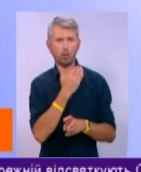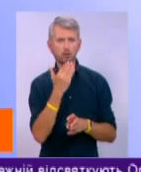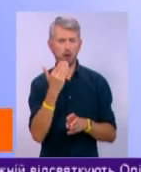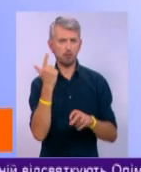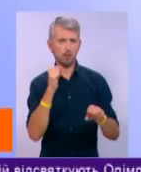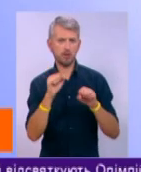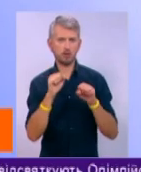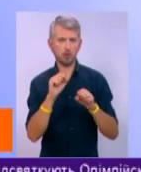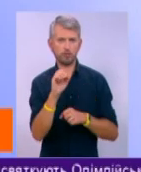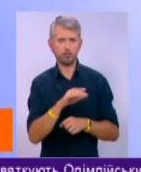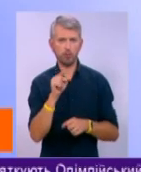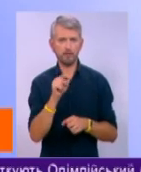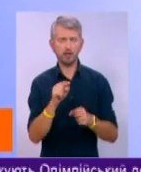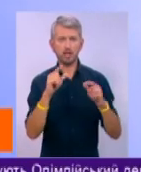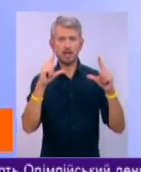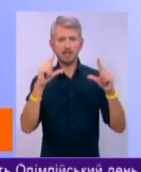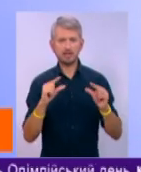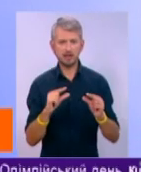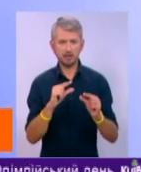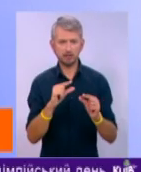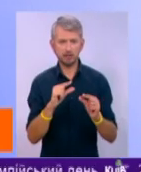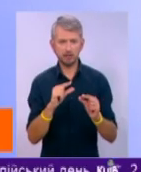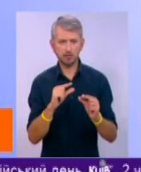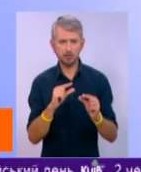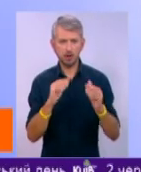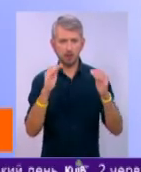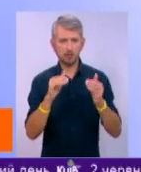диктатором Європи, так? Він знизив комунальні,